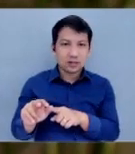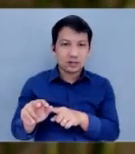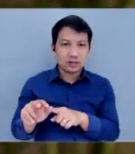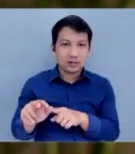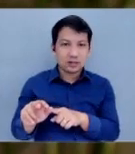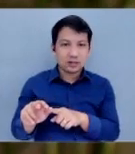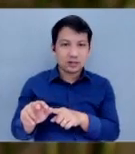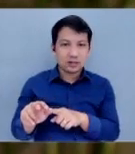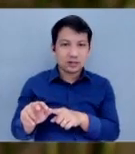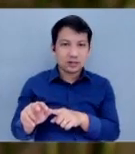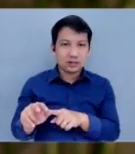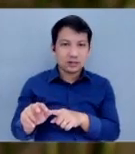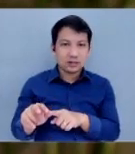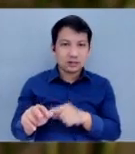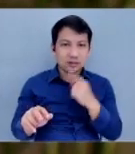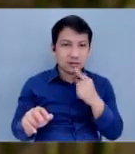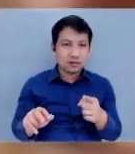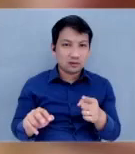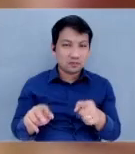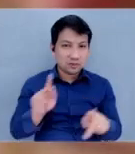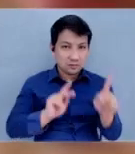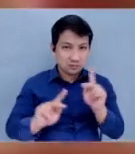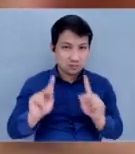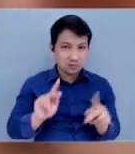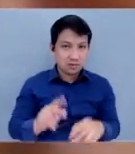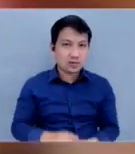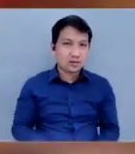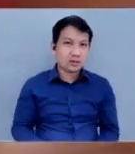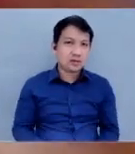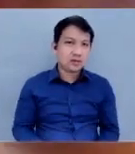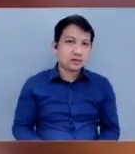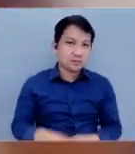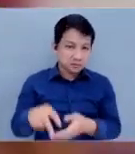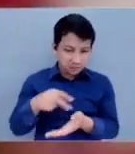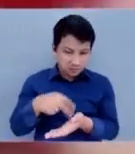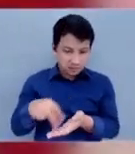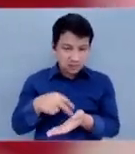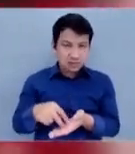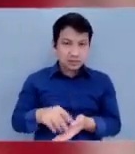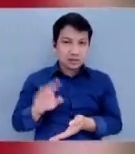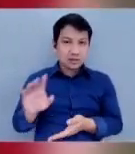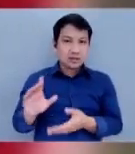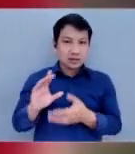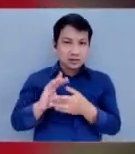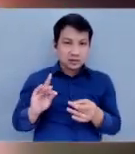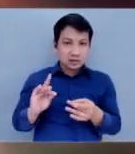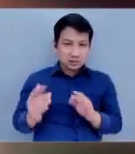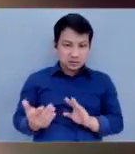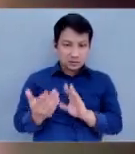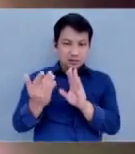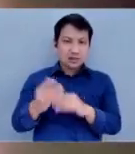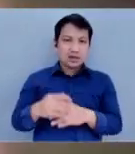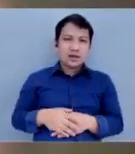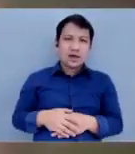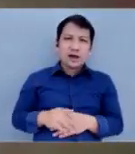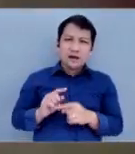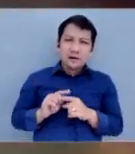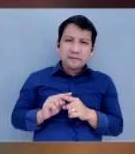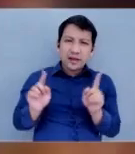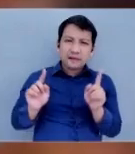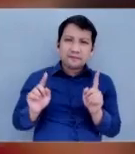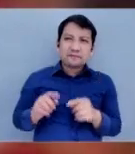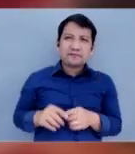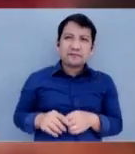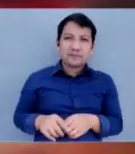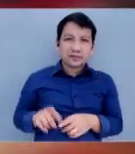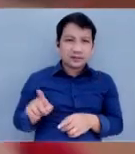gusto niyo, kailangan po nilang mag-perform. Uh-huh. Yung sasayaw po sila sa harap po. Kaso, siya po ayaw niya